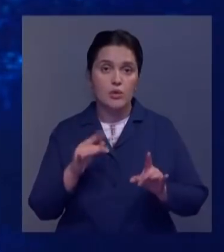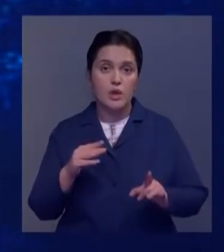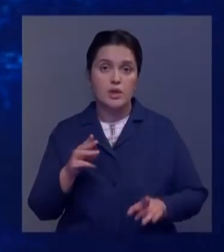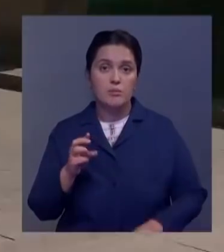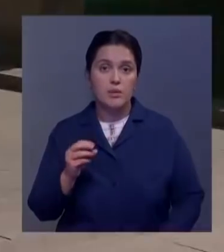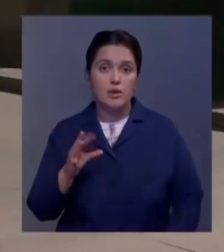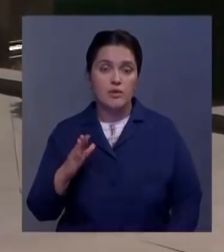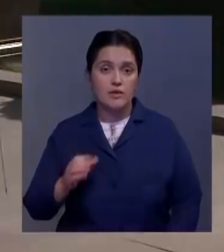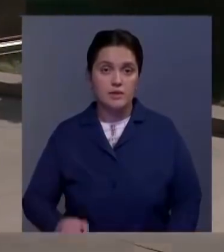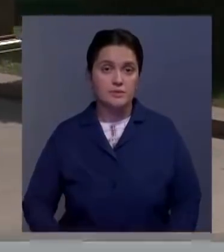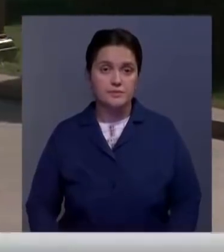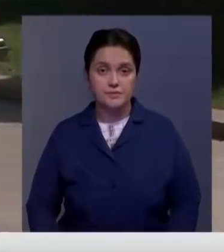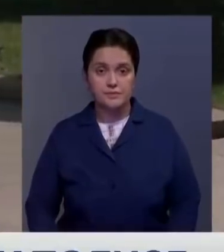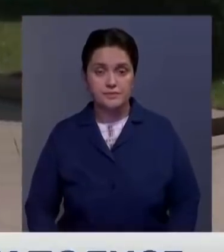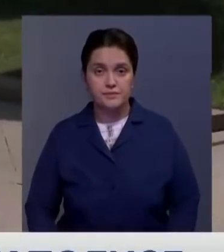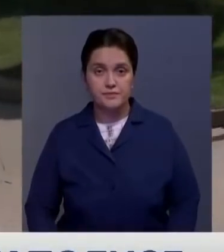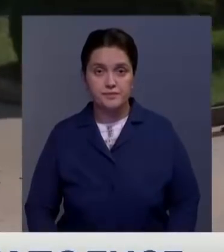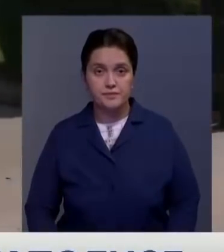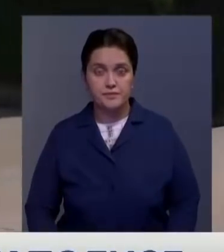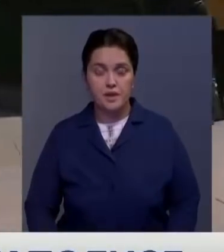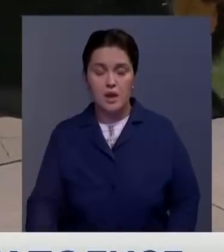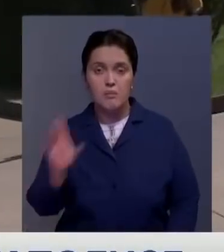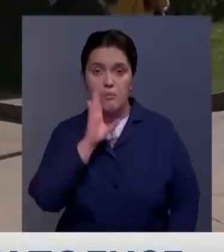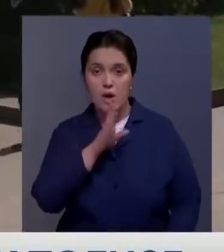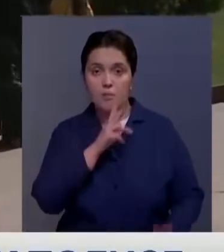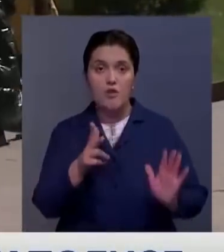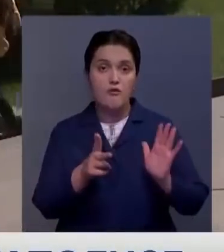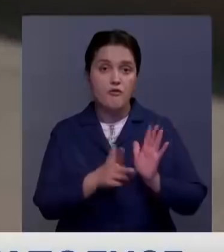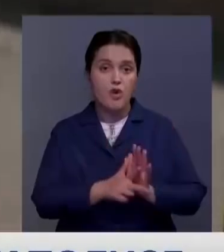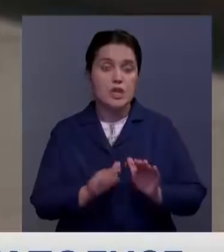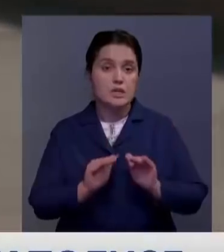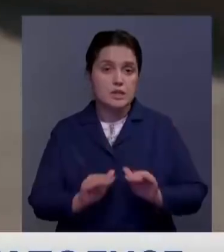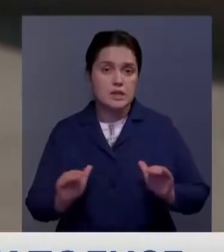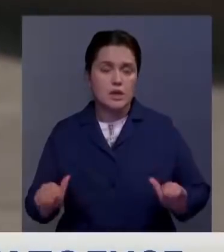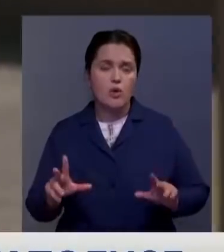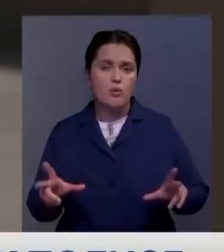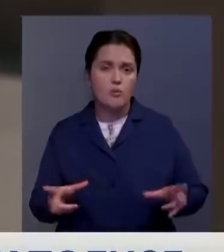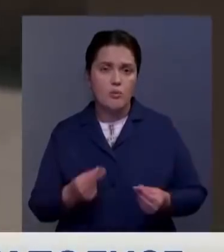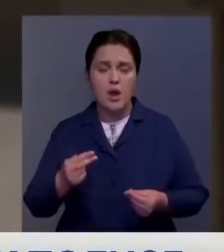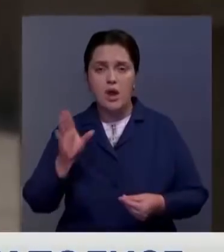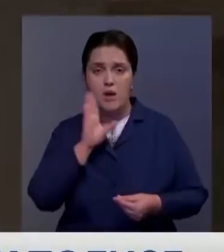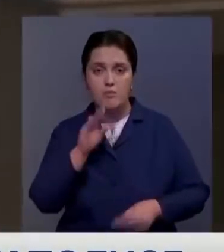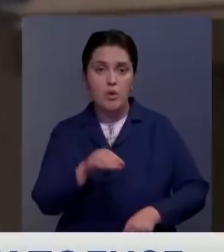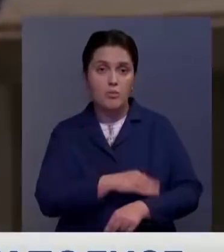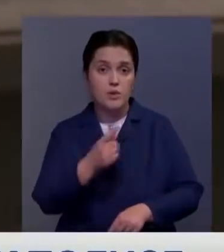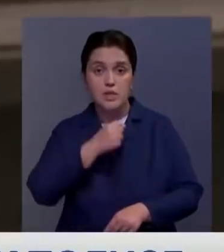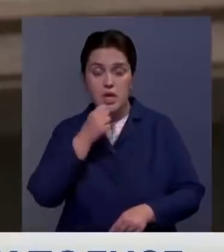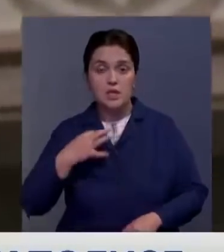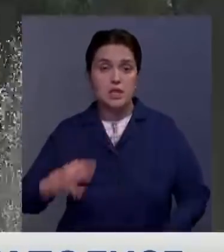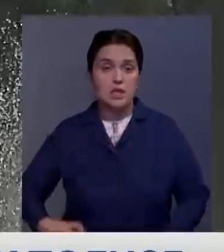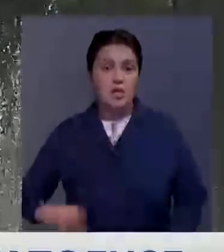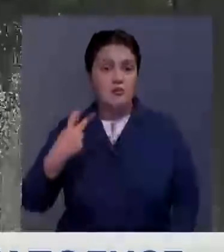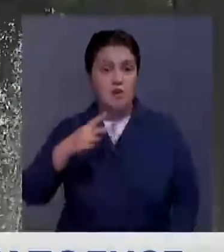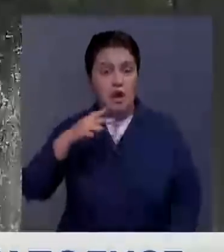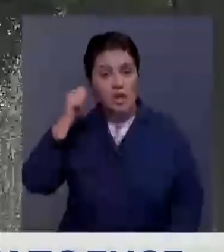Куатбекова. Акнур Жумабаева – мать 8 детей, успешная леди и преданная супруга. Ее старшему сыну 20 лет. Юноша пошел